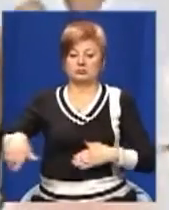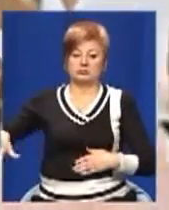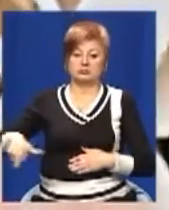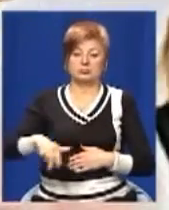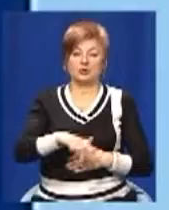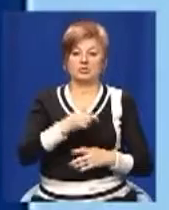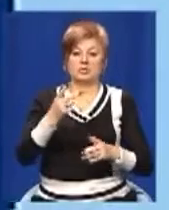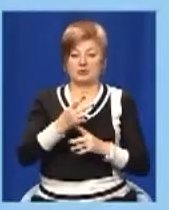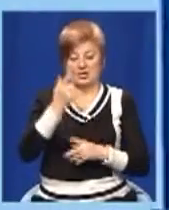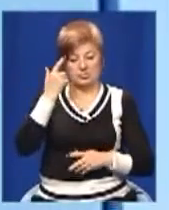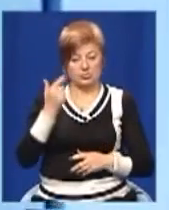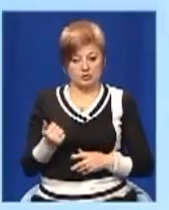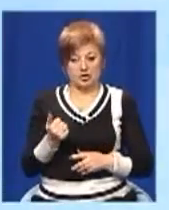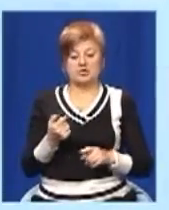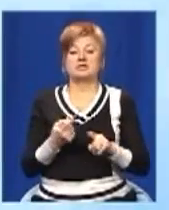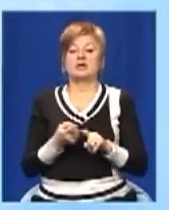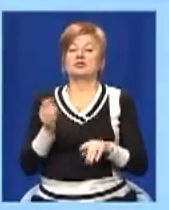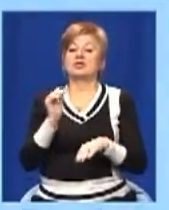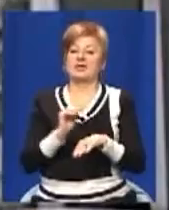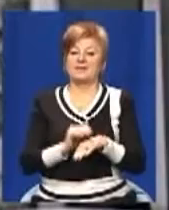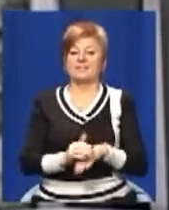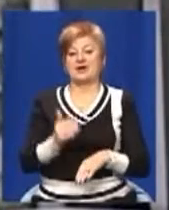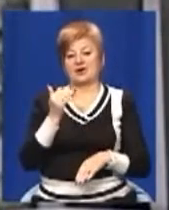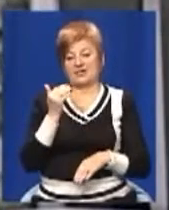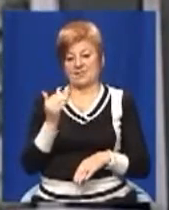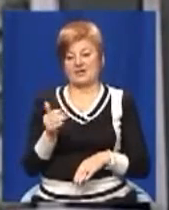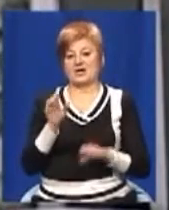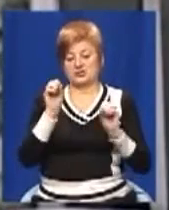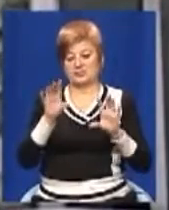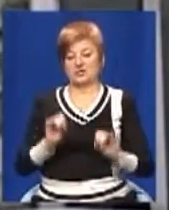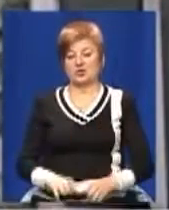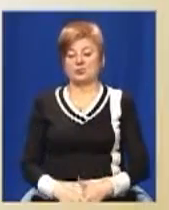будь-якого ризику для життя. Ось ще один факт в вашу скриньку знань.